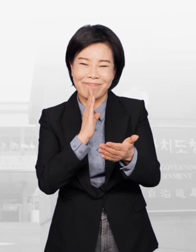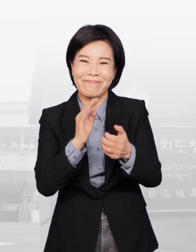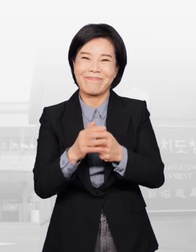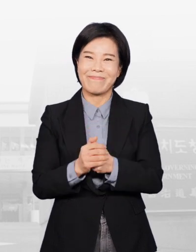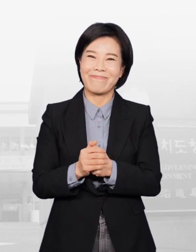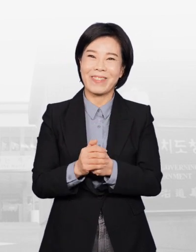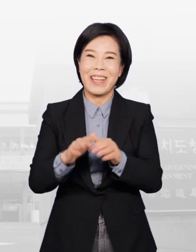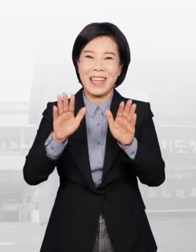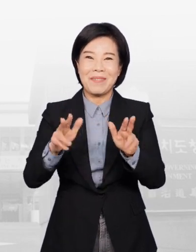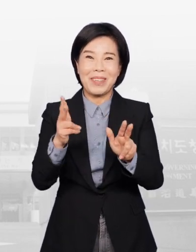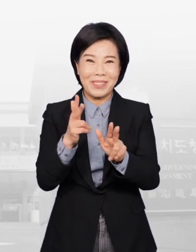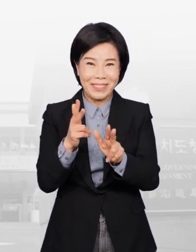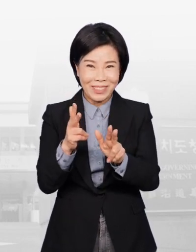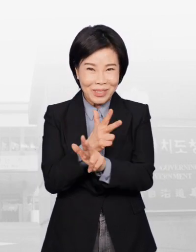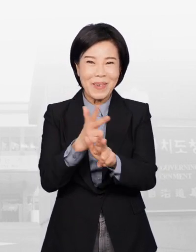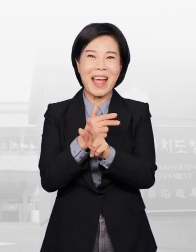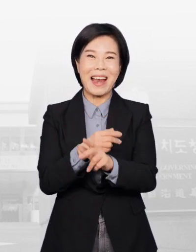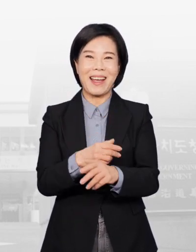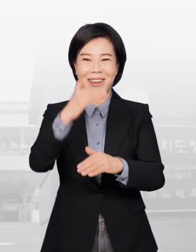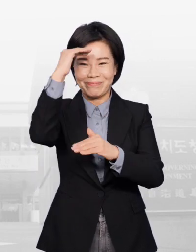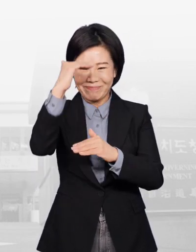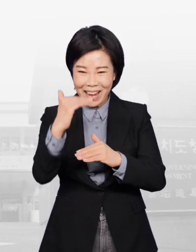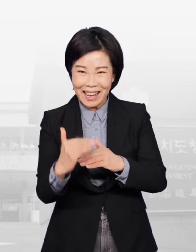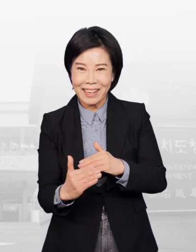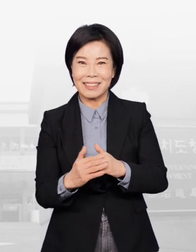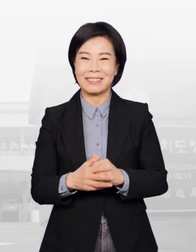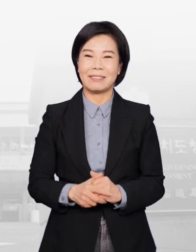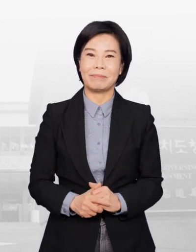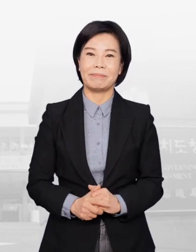수 없을 듯합니다. 이번 주 해시태그입니다.